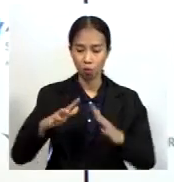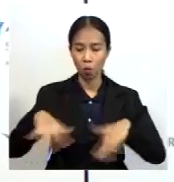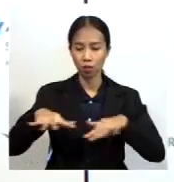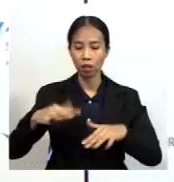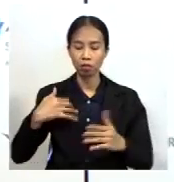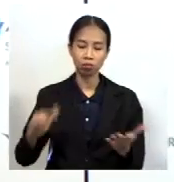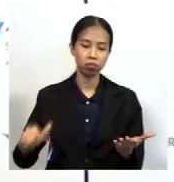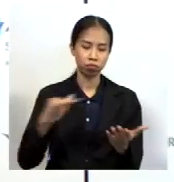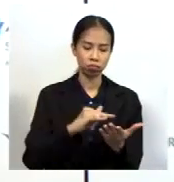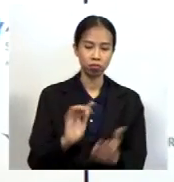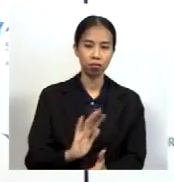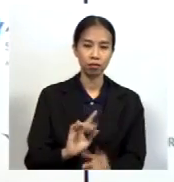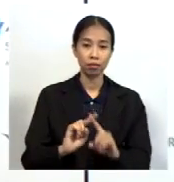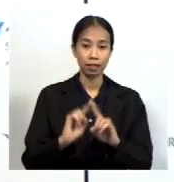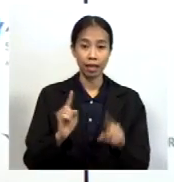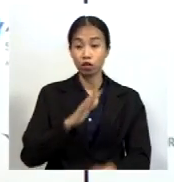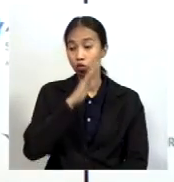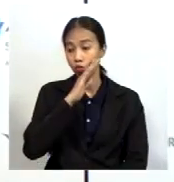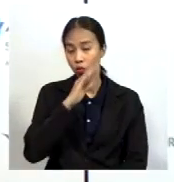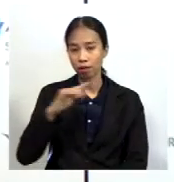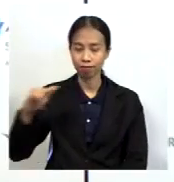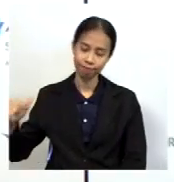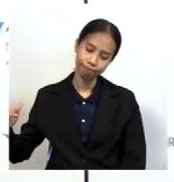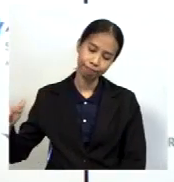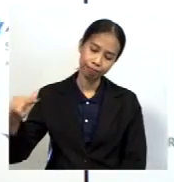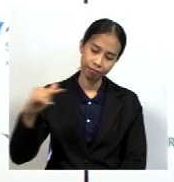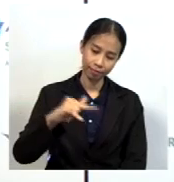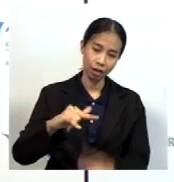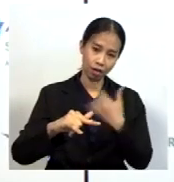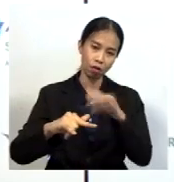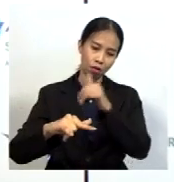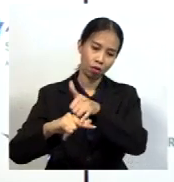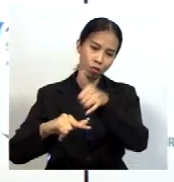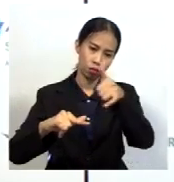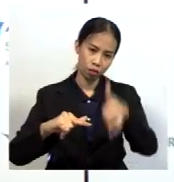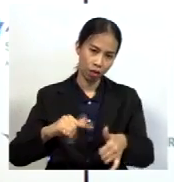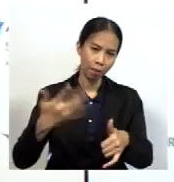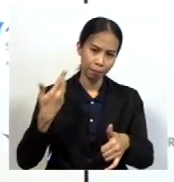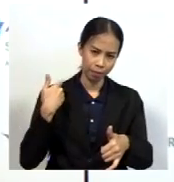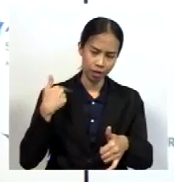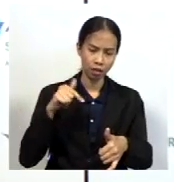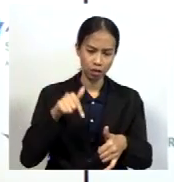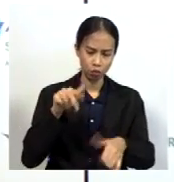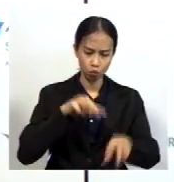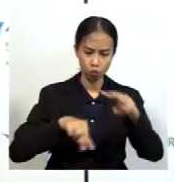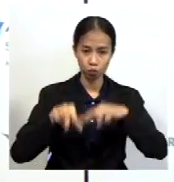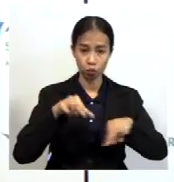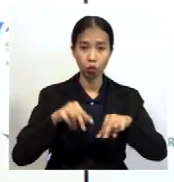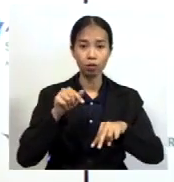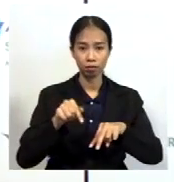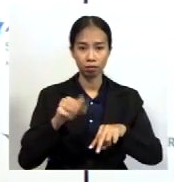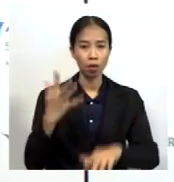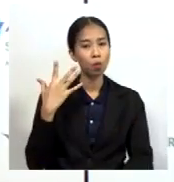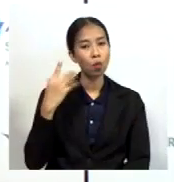ทีนี้พอลงจากเครื่องเนี่ยโดยที่เราก็มีด่านควบคุมโรคติดต่อระหว่างประเทศเนี่ยตรงนี้เราก็ได้คัดกรองผู้โดยสารนะครับเมื่อว